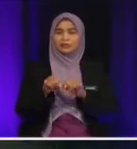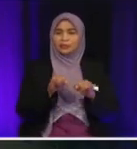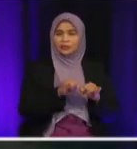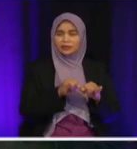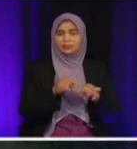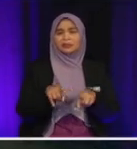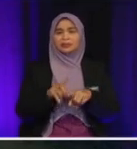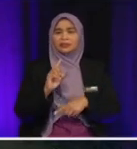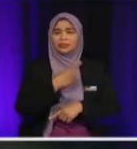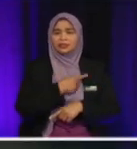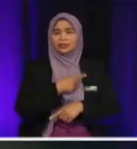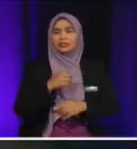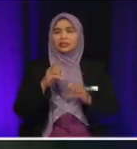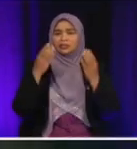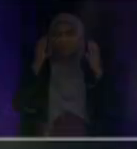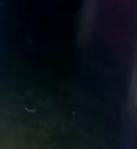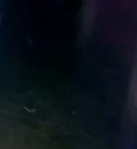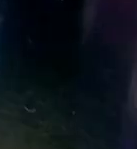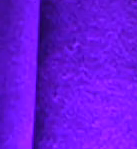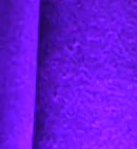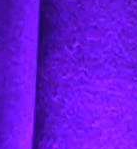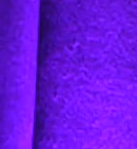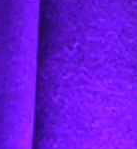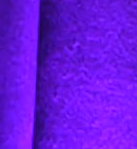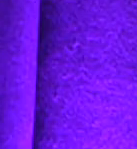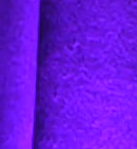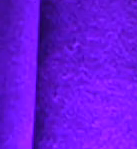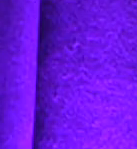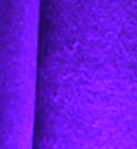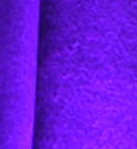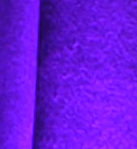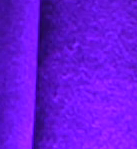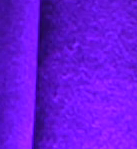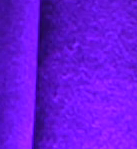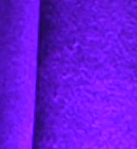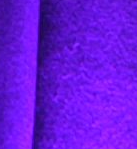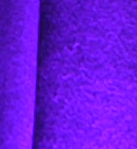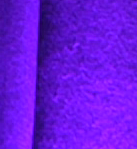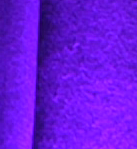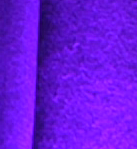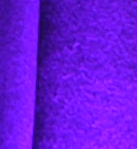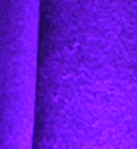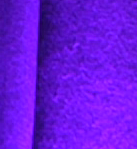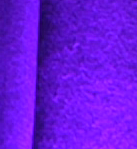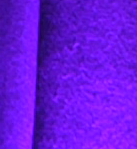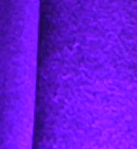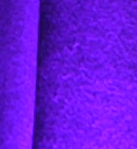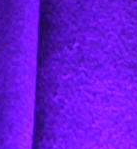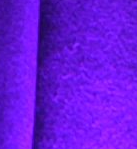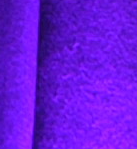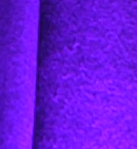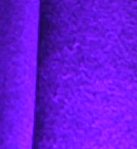hari ini jurubahasa isyarat Cikgu Nur Asmawati Maddin daripada SMK Sultan Abdul Samad Kelang Selangor. Apa khabar